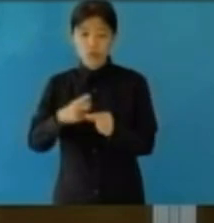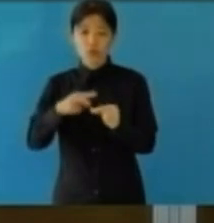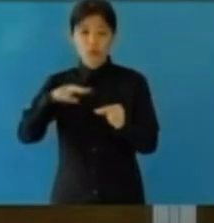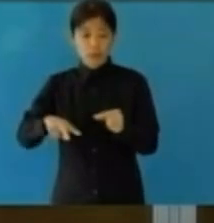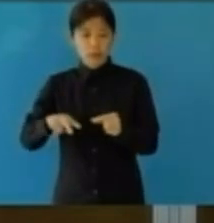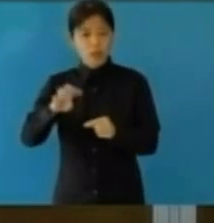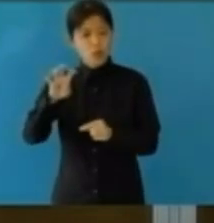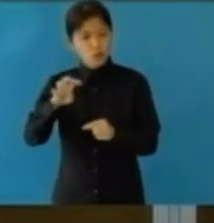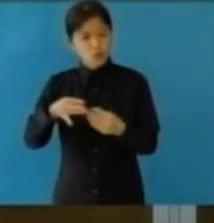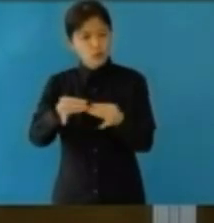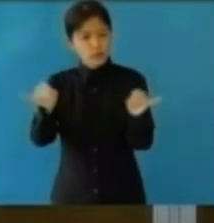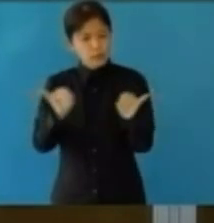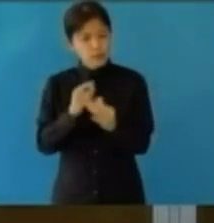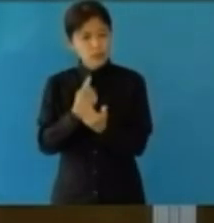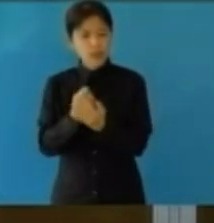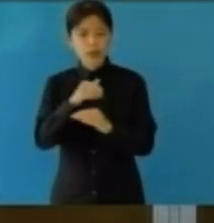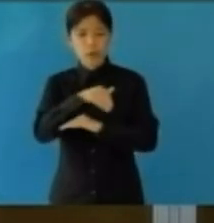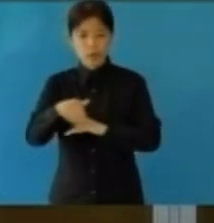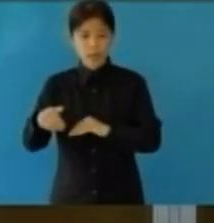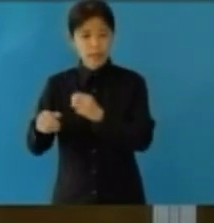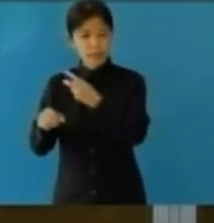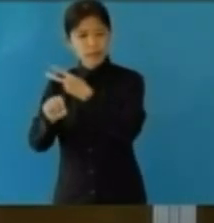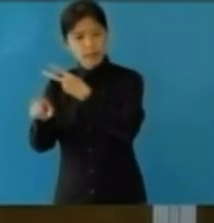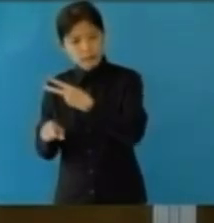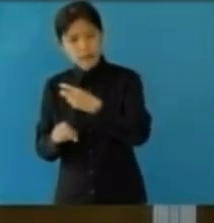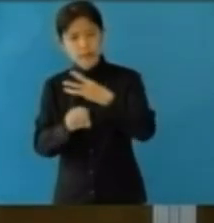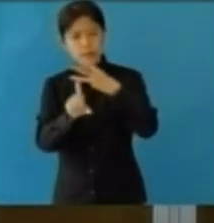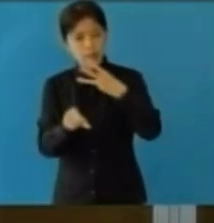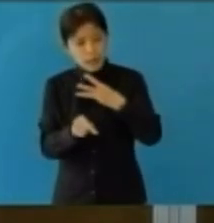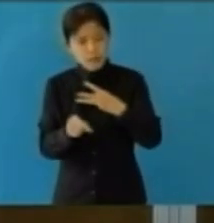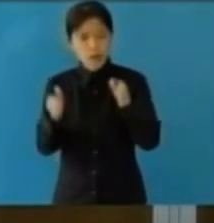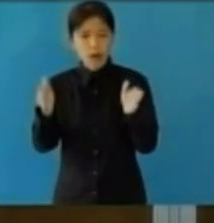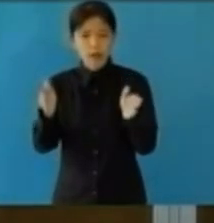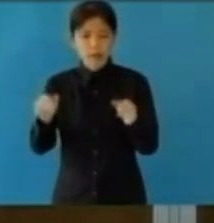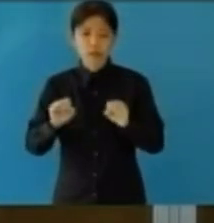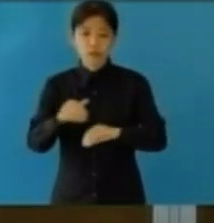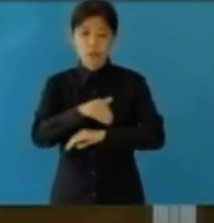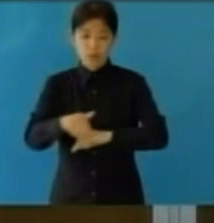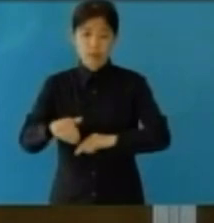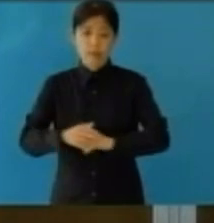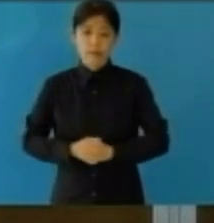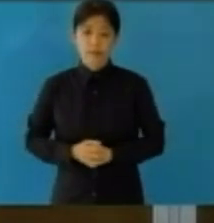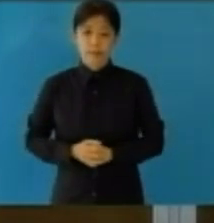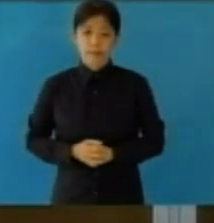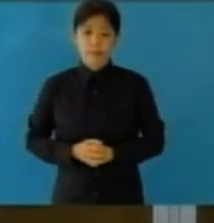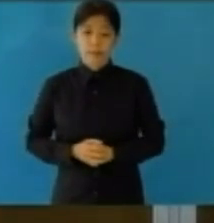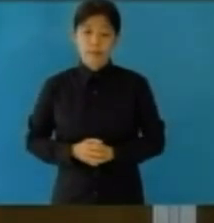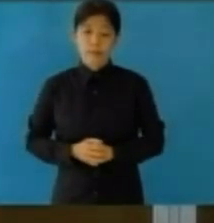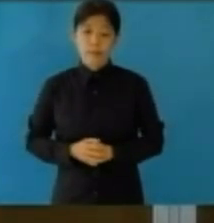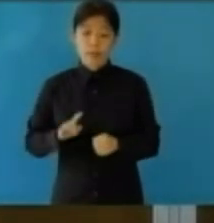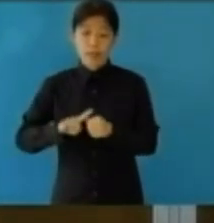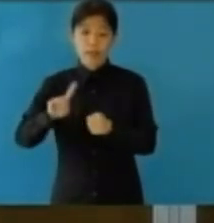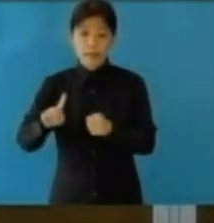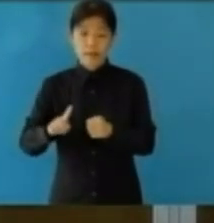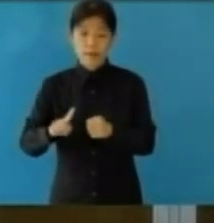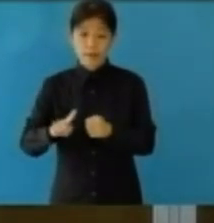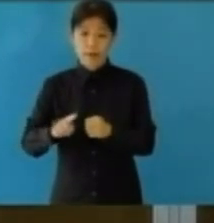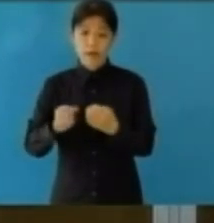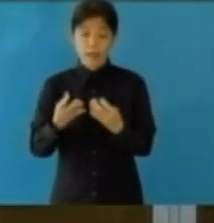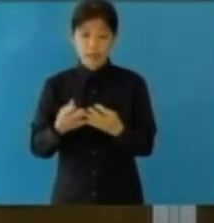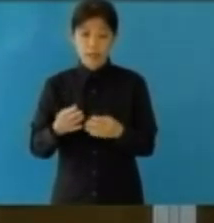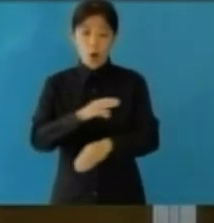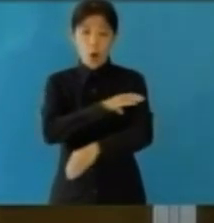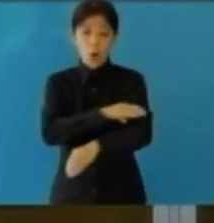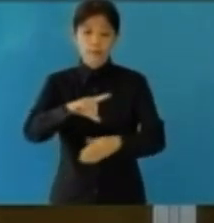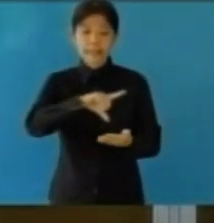ーム程度が参加し、2月下旬から3月上旬にかけて実施することとしており、来年は新たに大隅地域